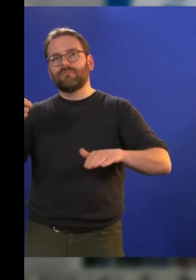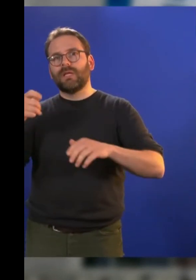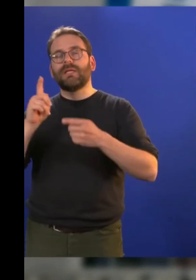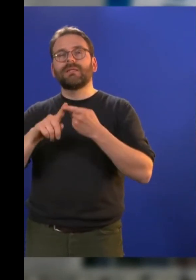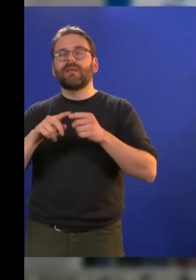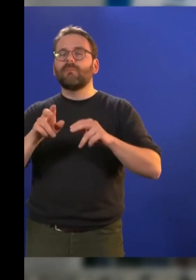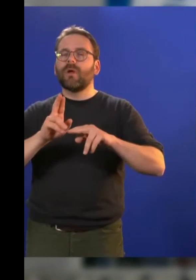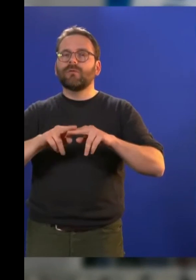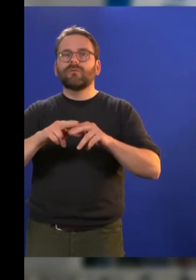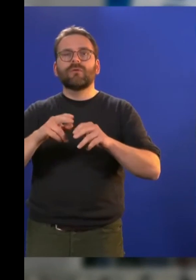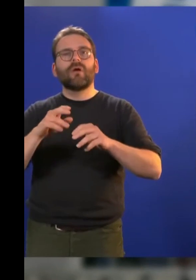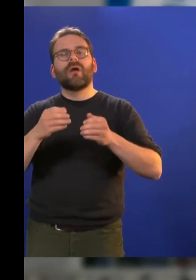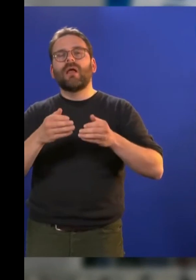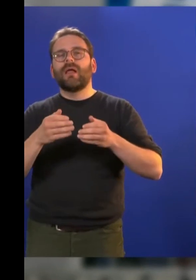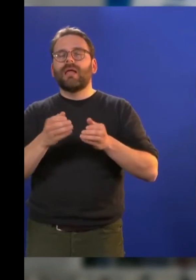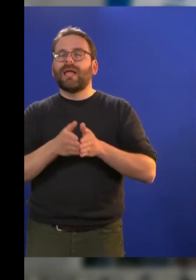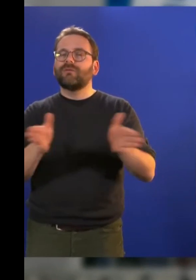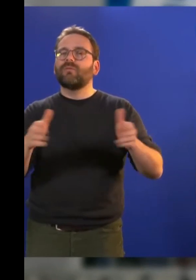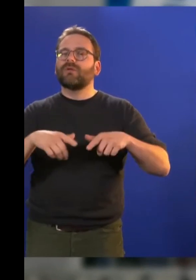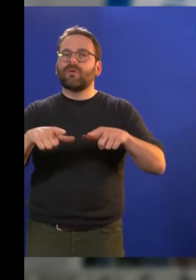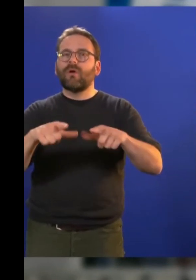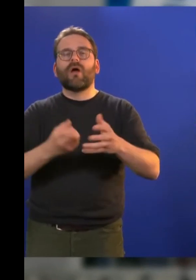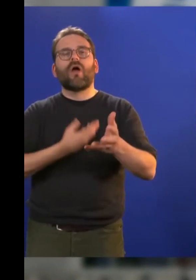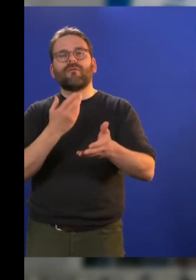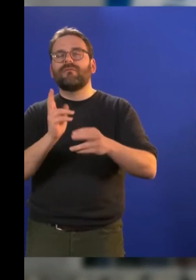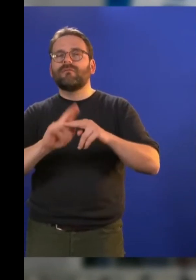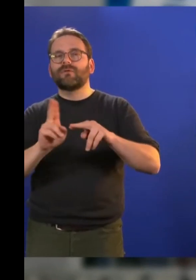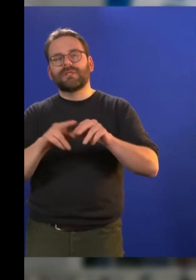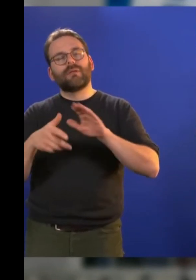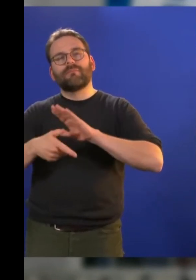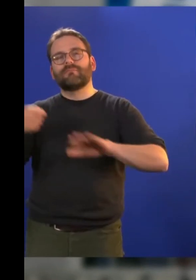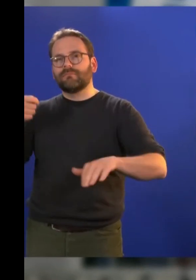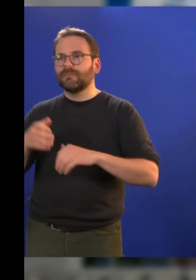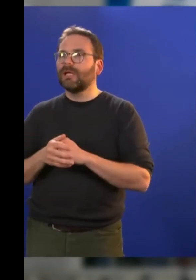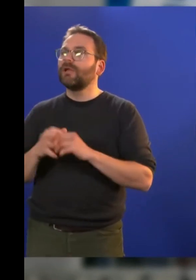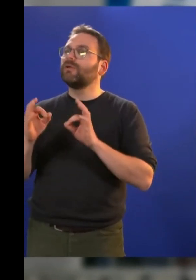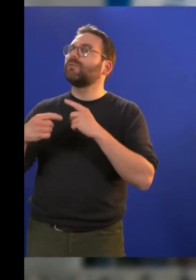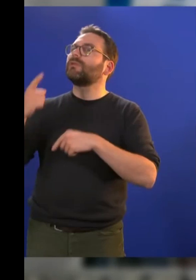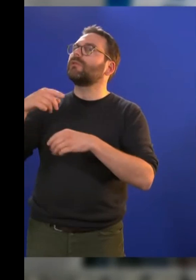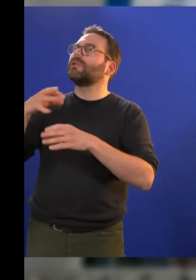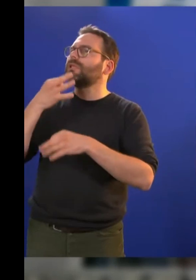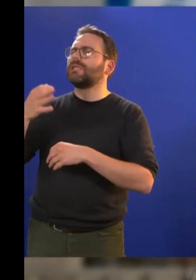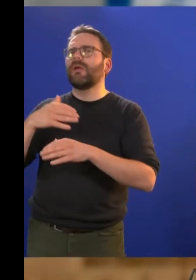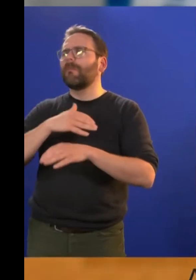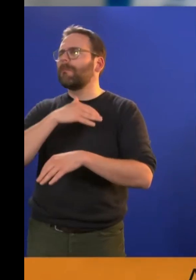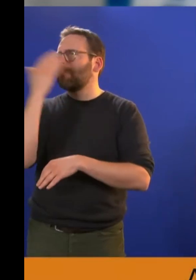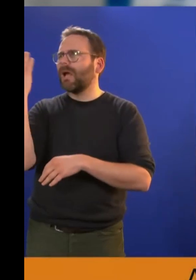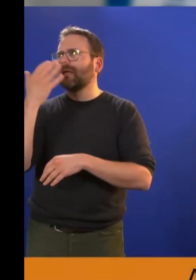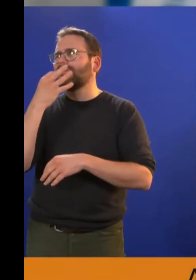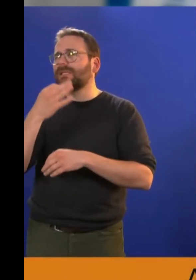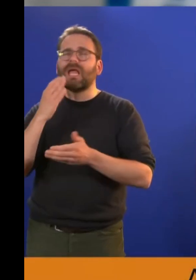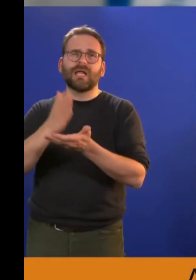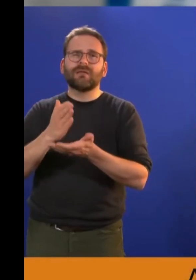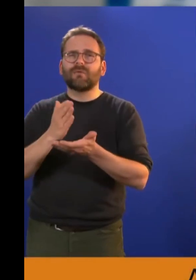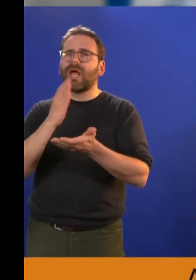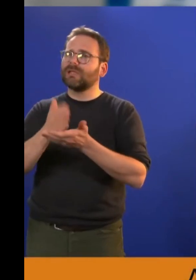œuvres de l'estuaire de la Loire. Et puisque Julien Bavel me disait lors de notre précédente séance qu'il en avait assez d'entendre la même